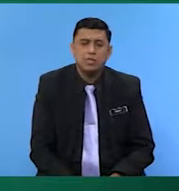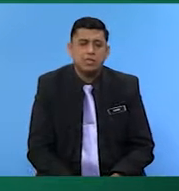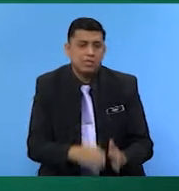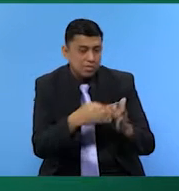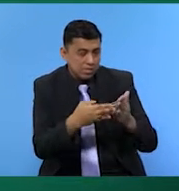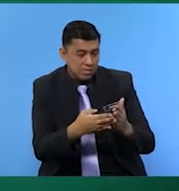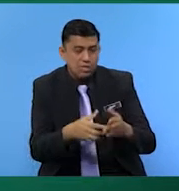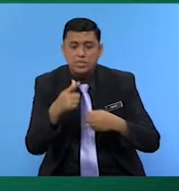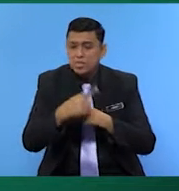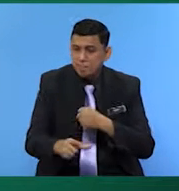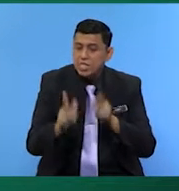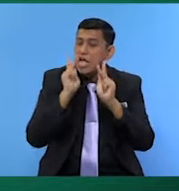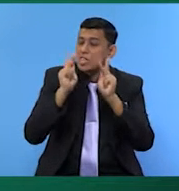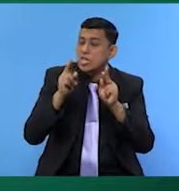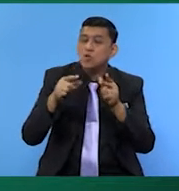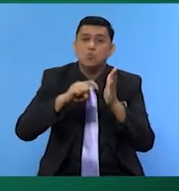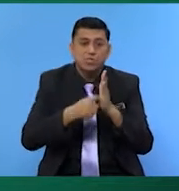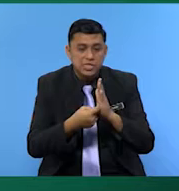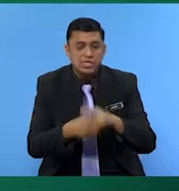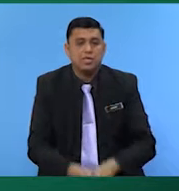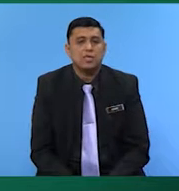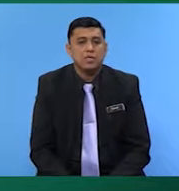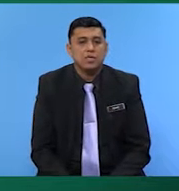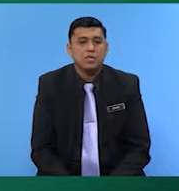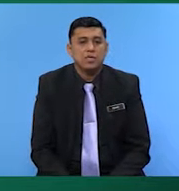menganalisis pernyataan selepas kata kunci. Okey, misalnya